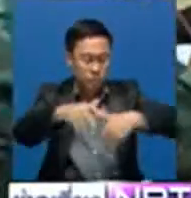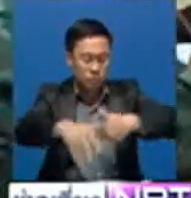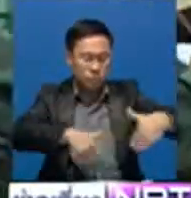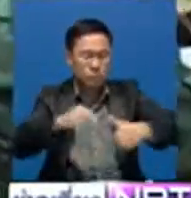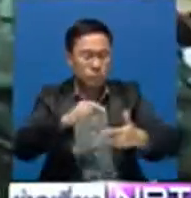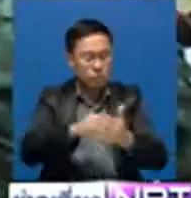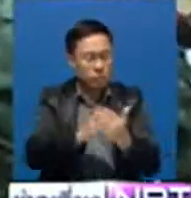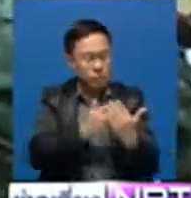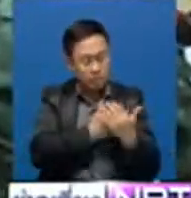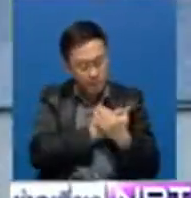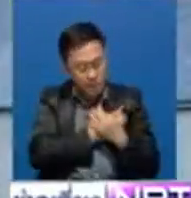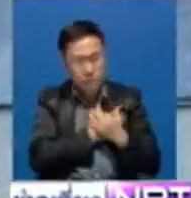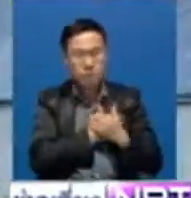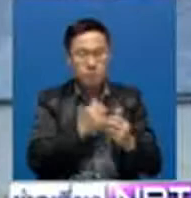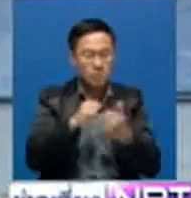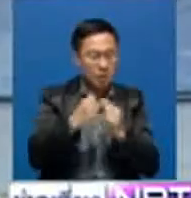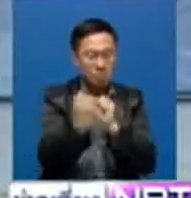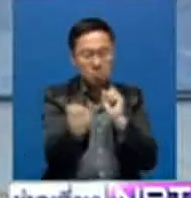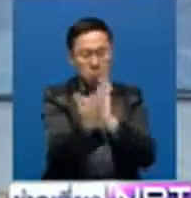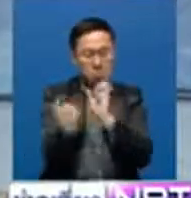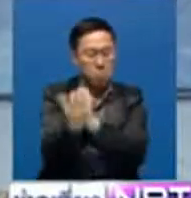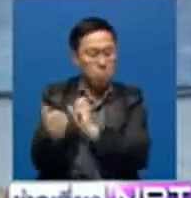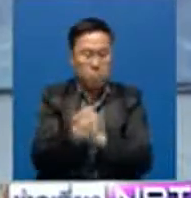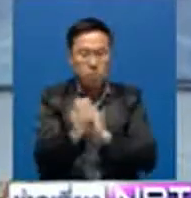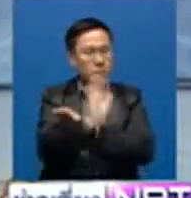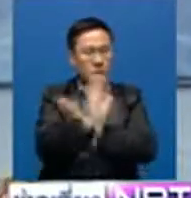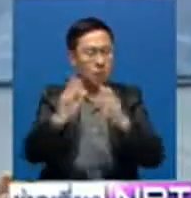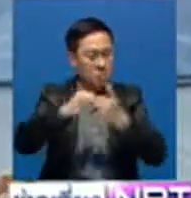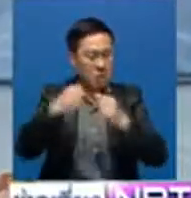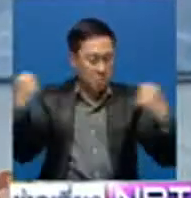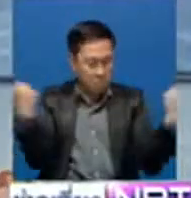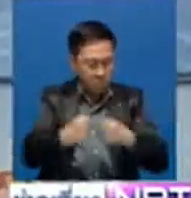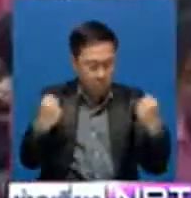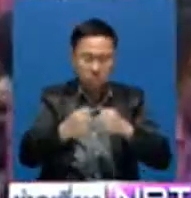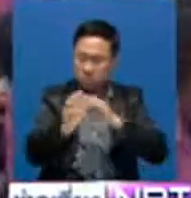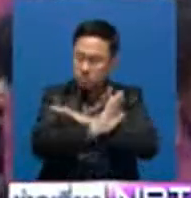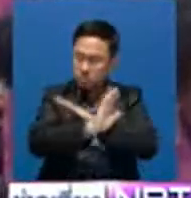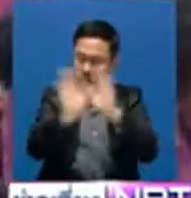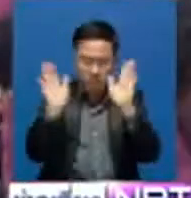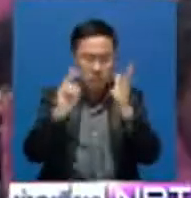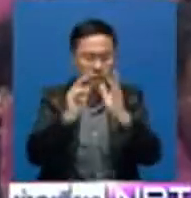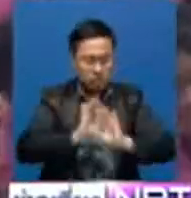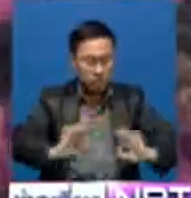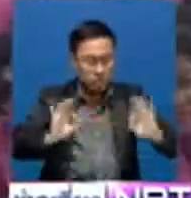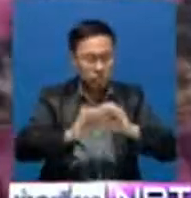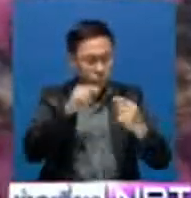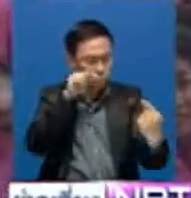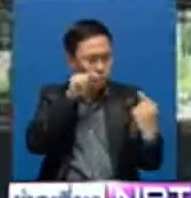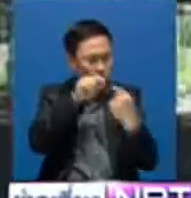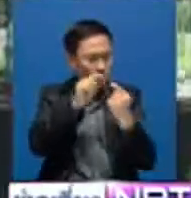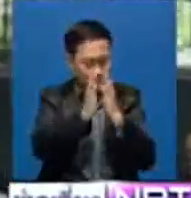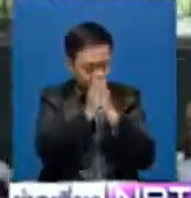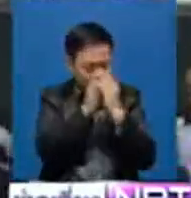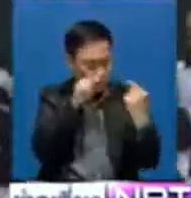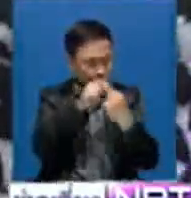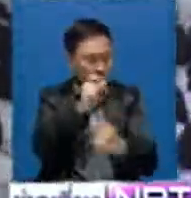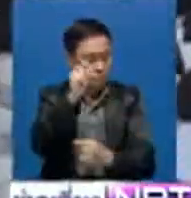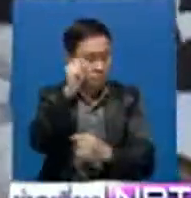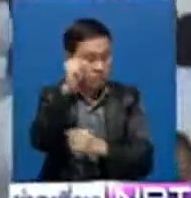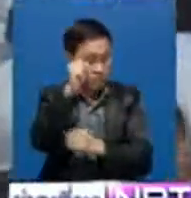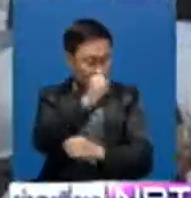สุขสมานฉันท์ปราศจากการใช้ความรุนแรงในการแก้ไขปัญหามีความจงรักภักดีต่อสถาบันชาติศาสนาและพระมหา